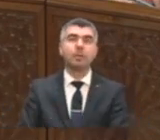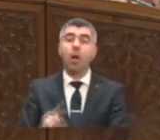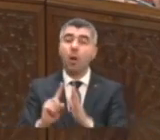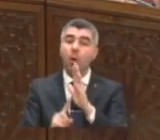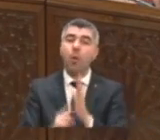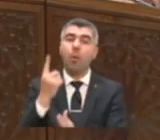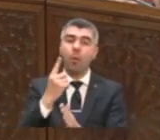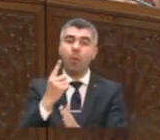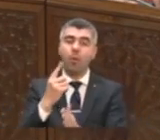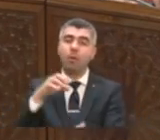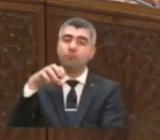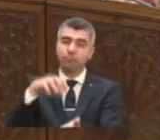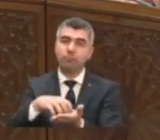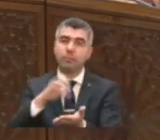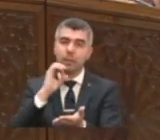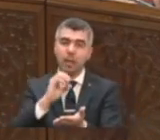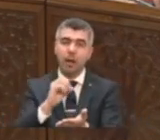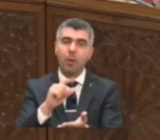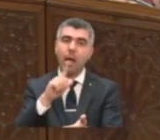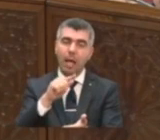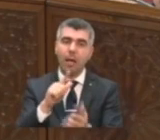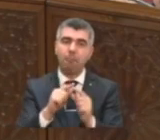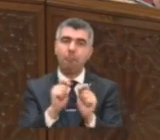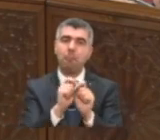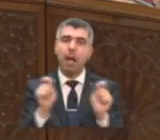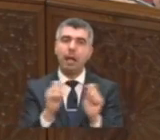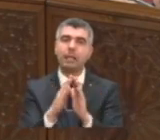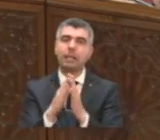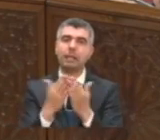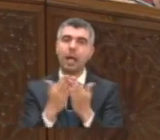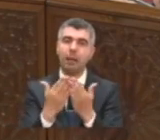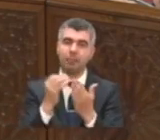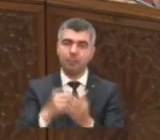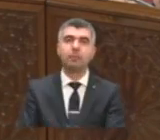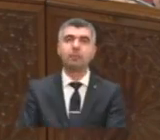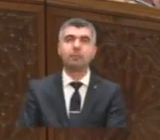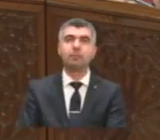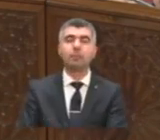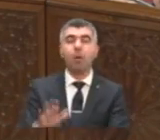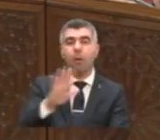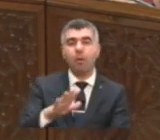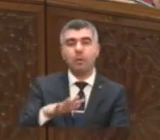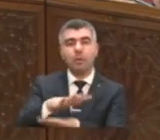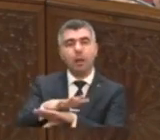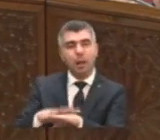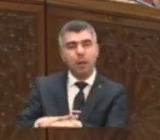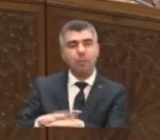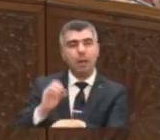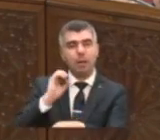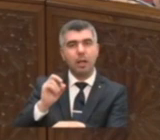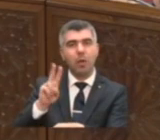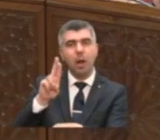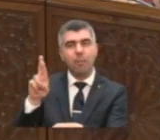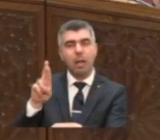مره كيحضر معنا في المعرض الكتاب، وثانيا بحضور بمساهمه جهه الرباط سيرة القنيطره،